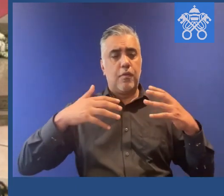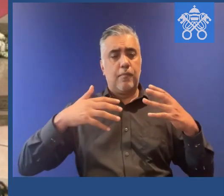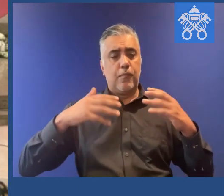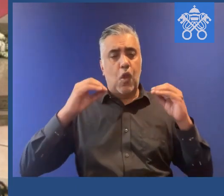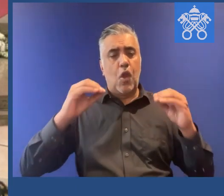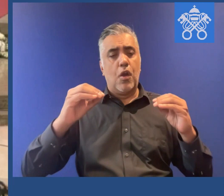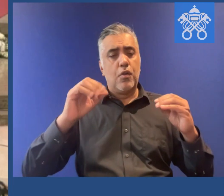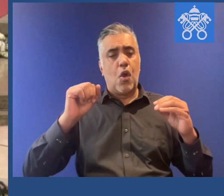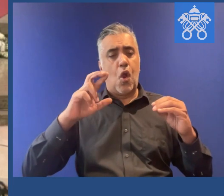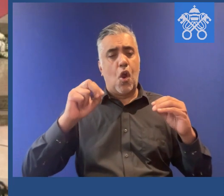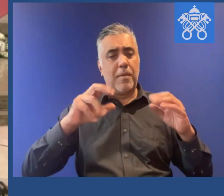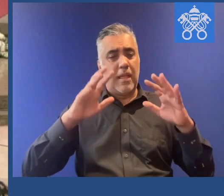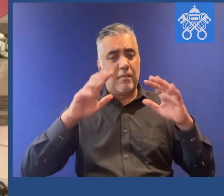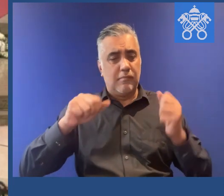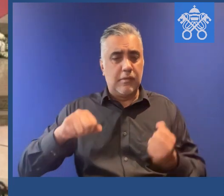force of mercy.